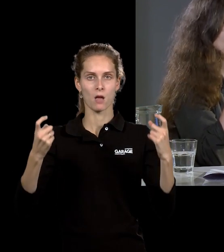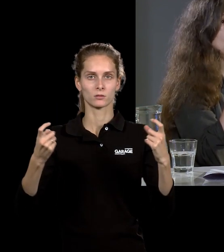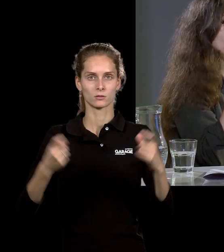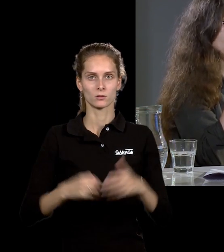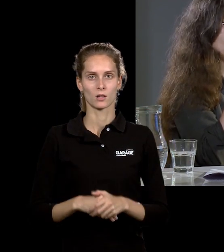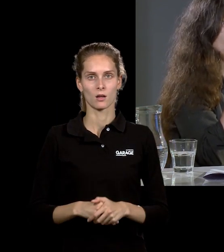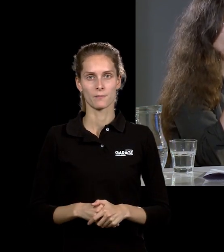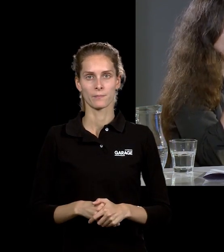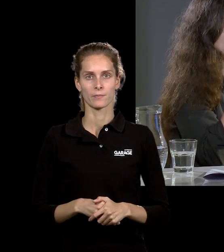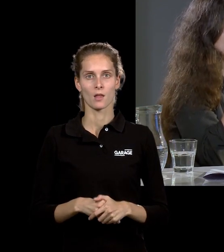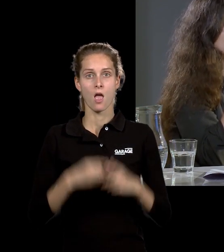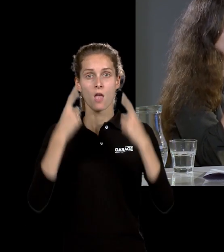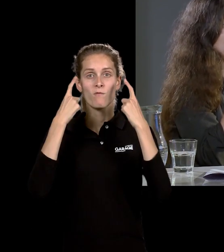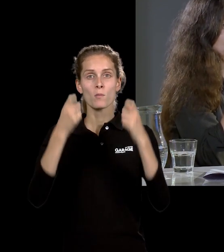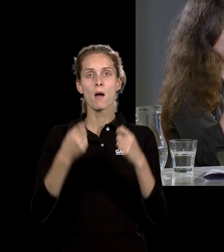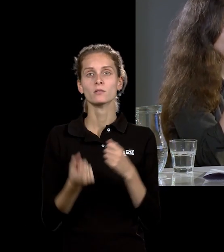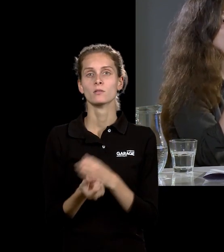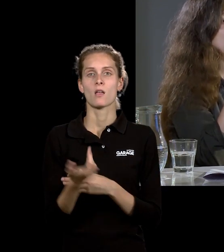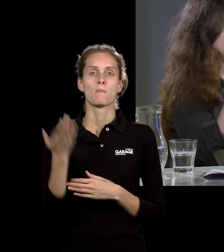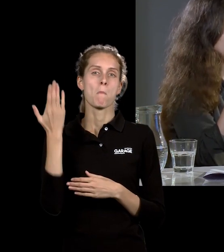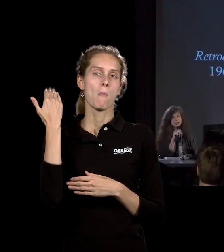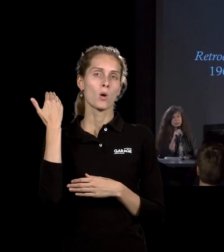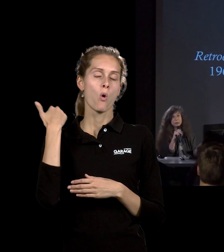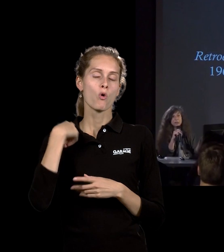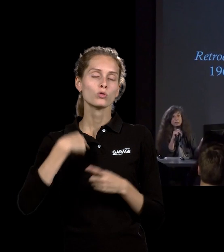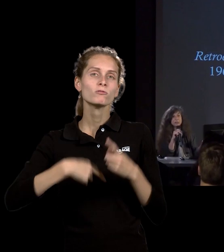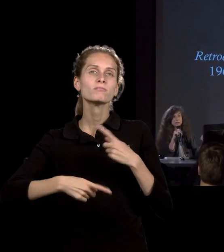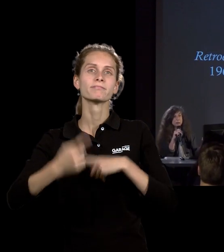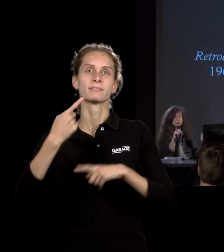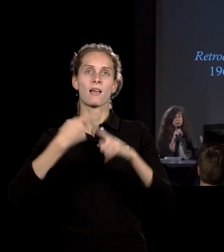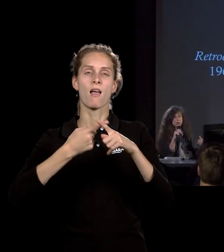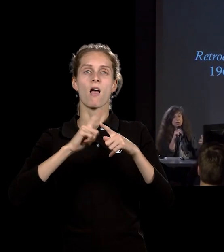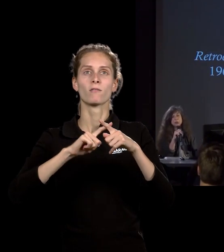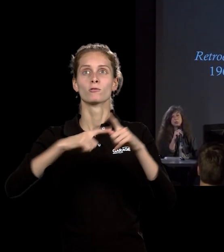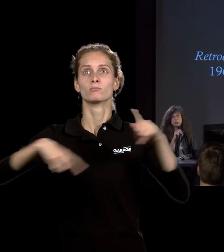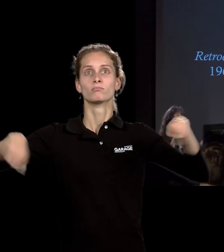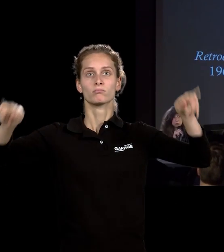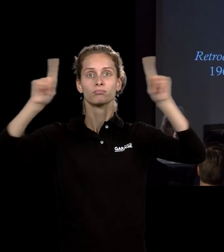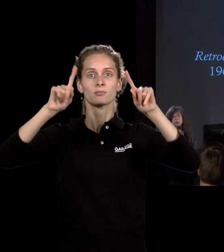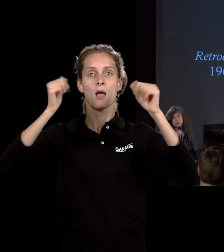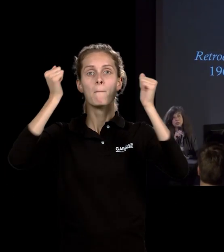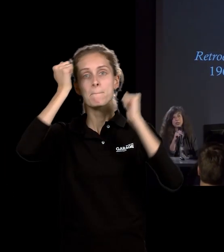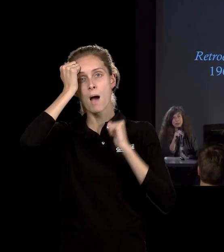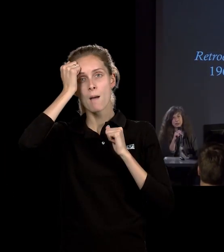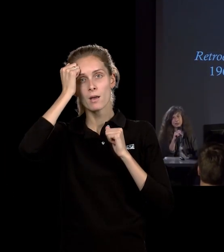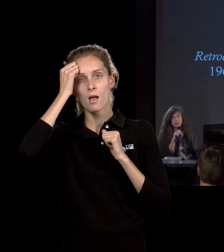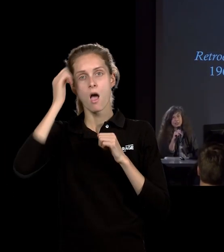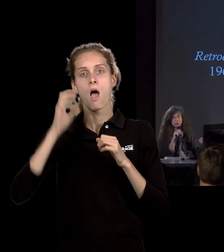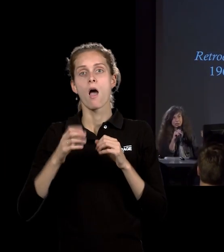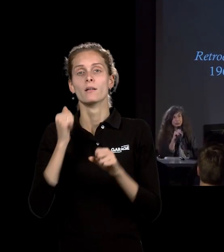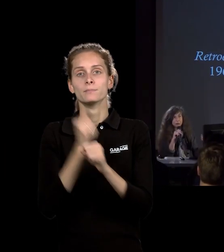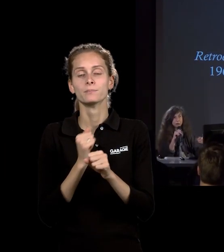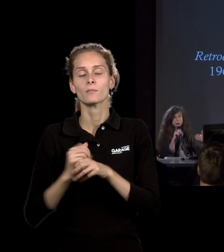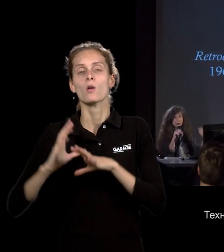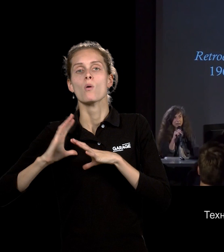информация, которая уходит в прошлое, которая становится памятью. Ретроактив, естественно, это создается после убийства Кеннеди.